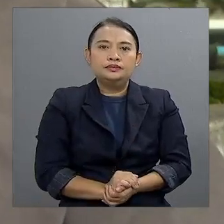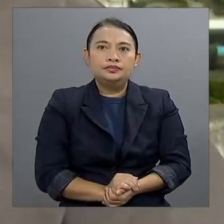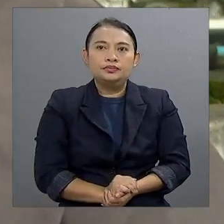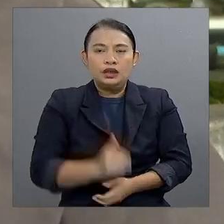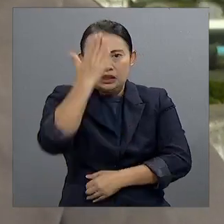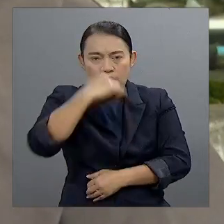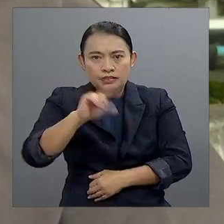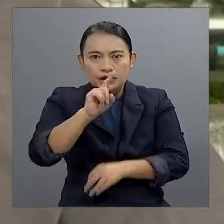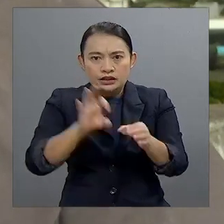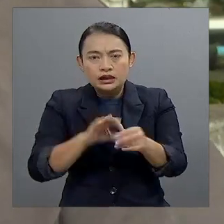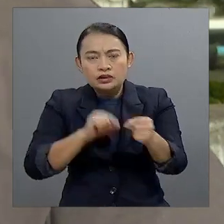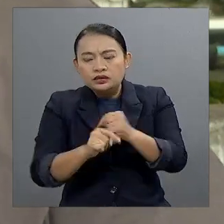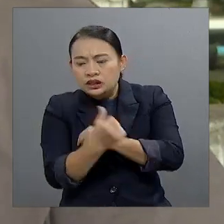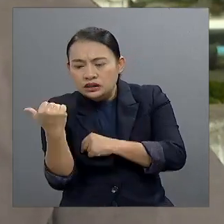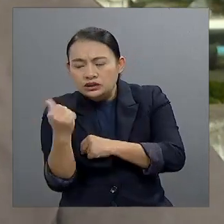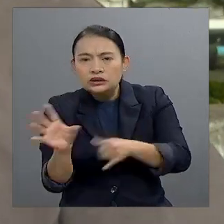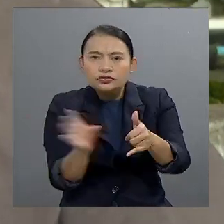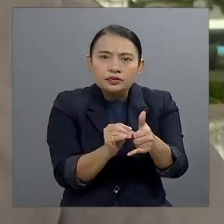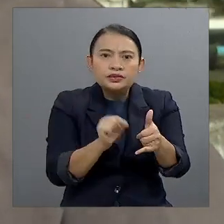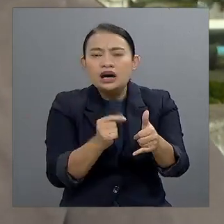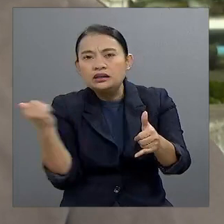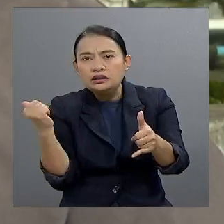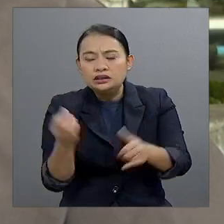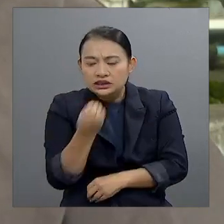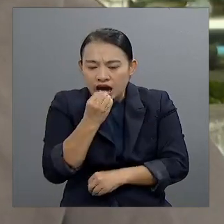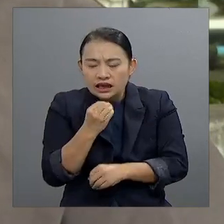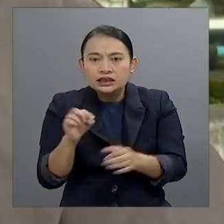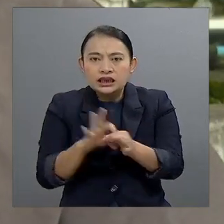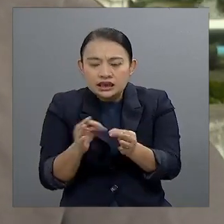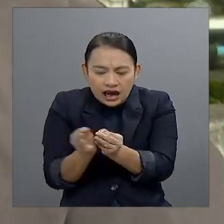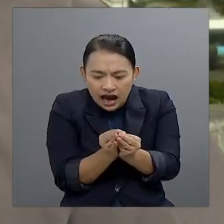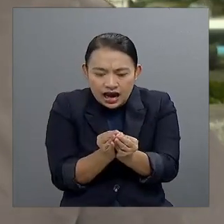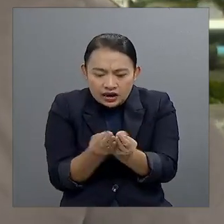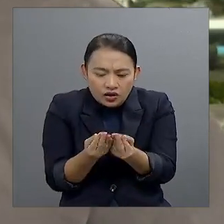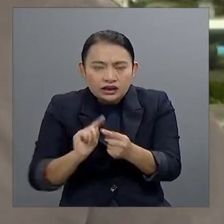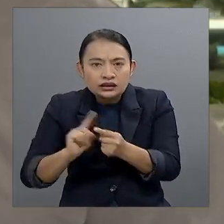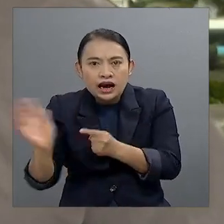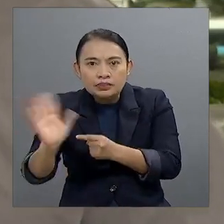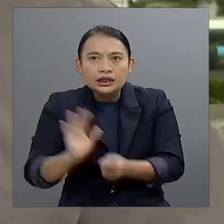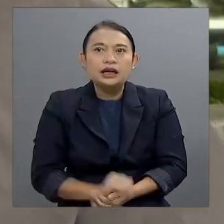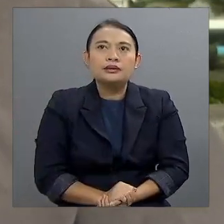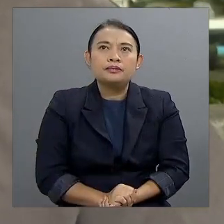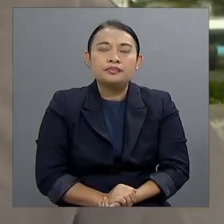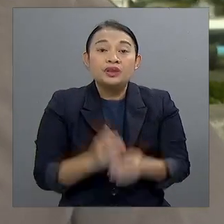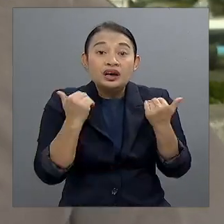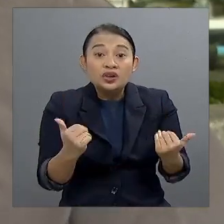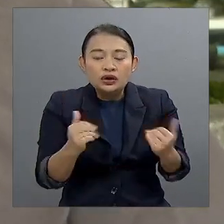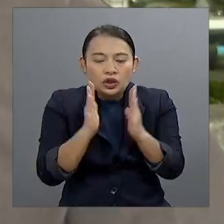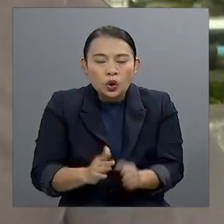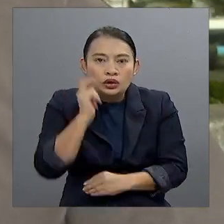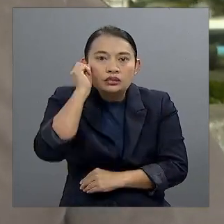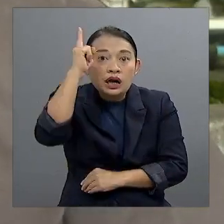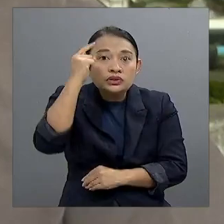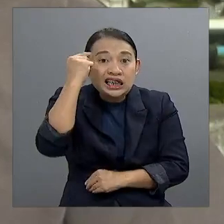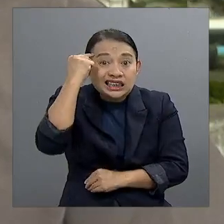อื่นมันไม่ได้ติดมากับอาหารตอนนี้คนทั่วไปเข้าใจว่าโควิดมาจากอาหารทะเลทั้งจริงๆมันผมว่